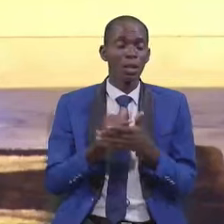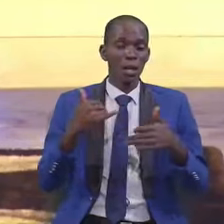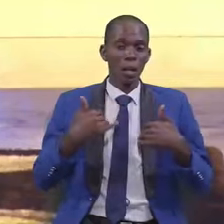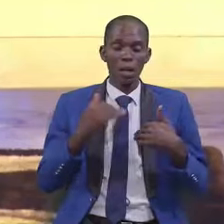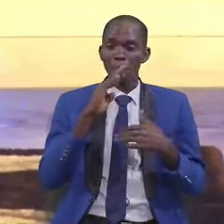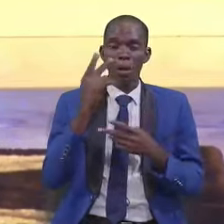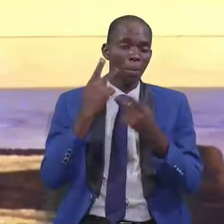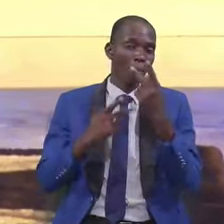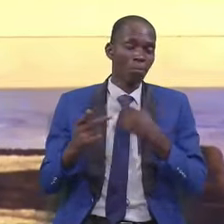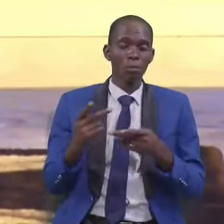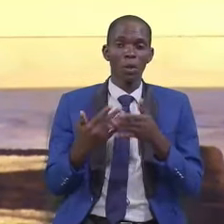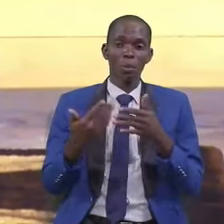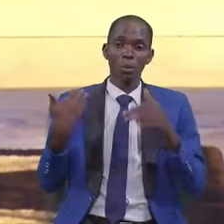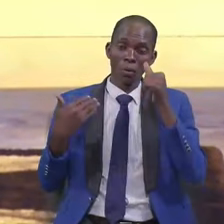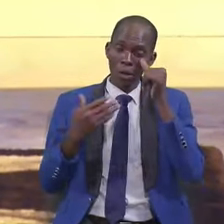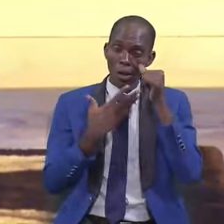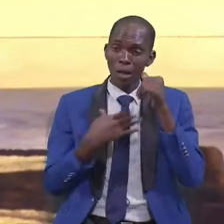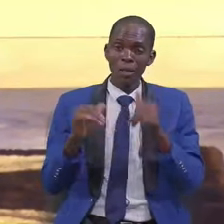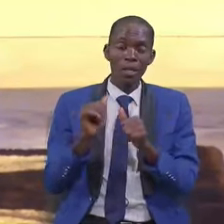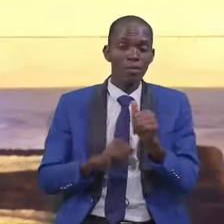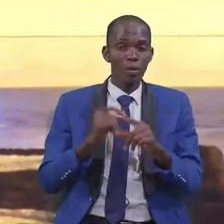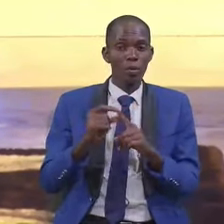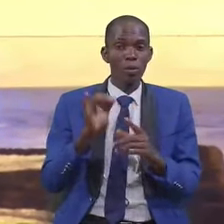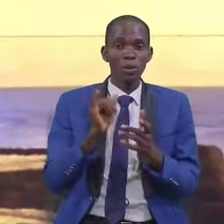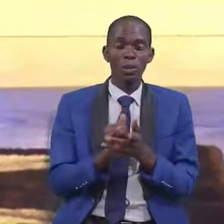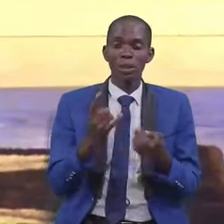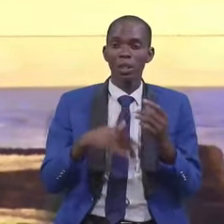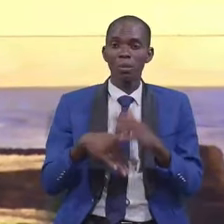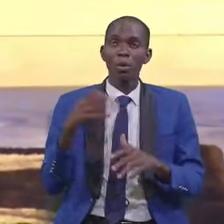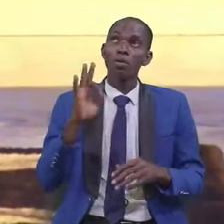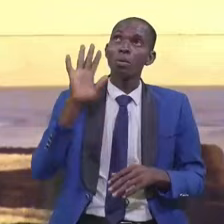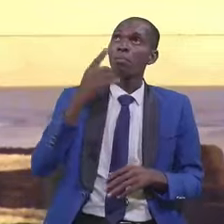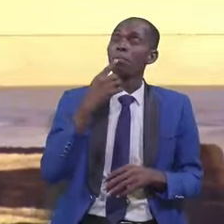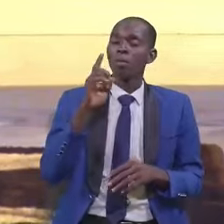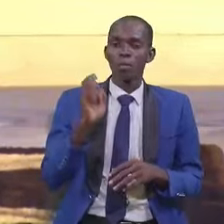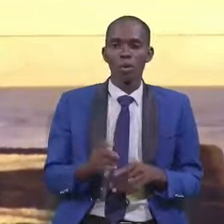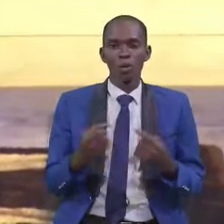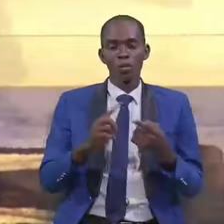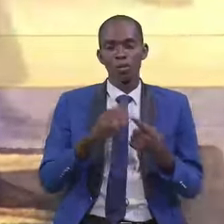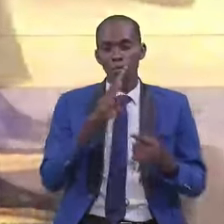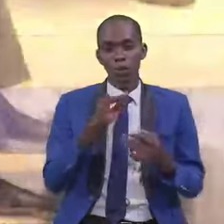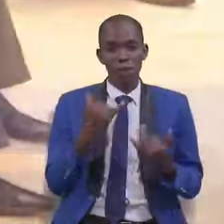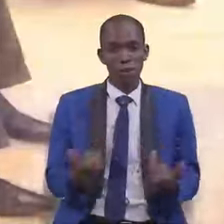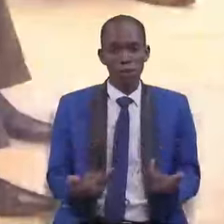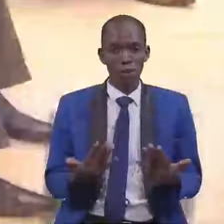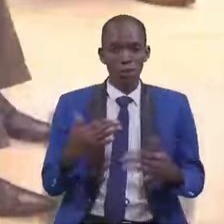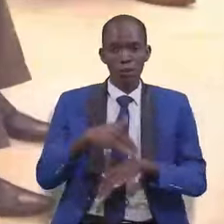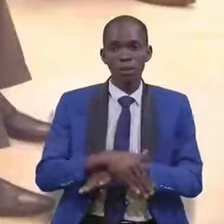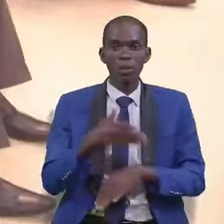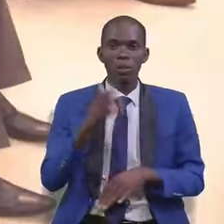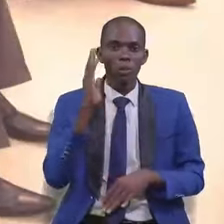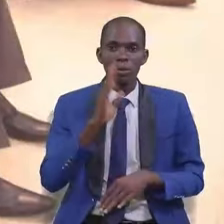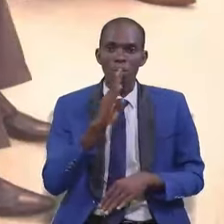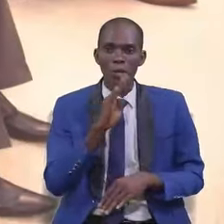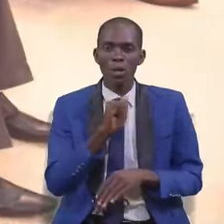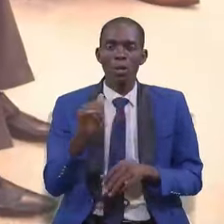de lui serait accomplie. C'est pourquoi vous êtes là ce soir. Il y aura eu un accomplissement dans votre vie. Dans